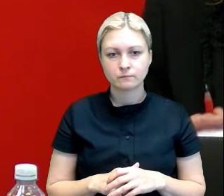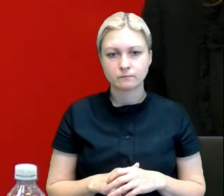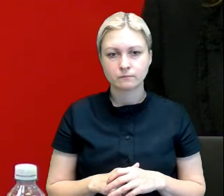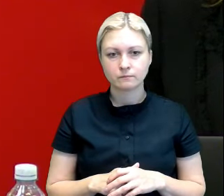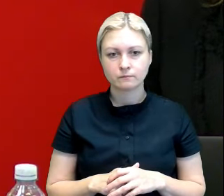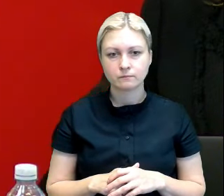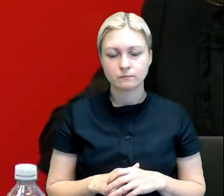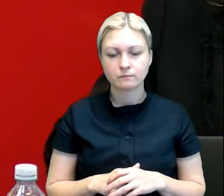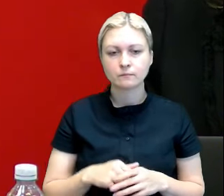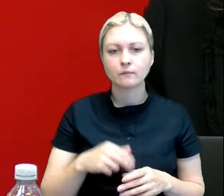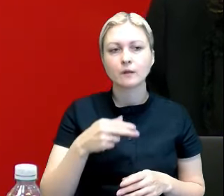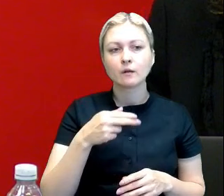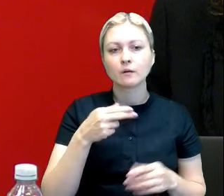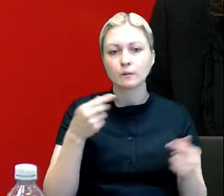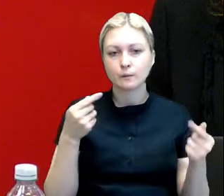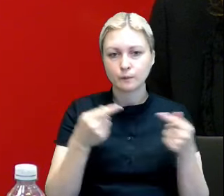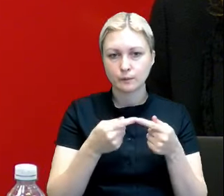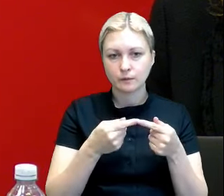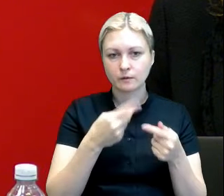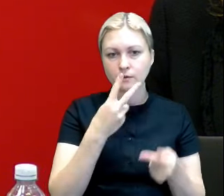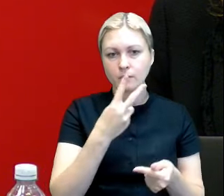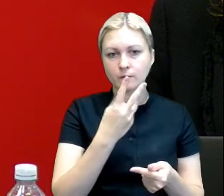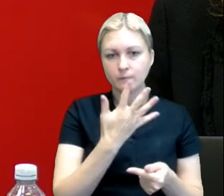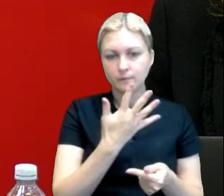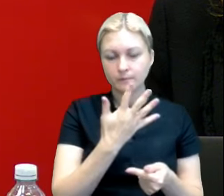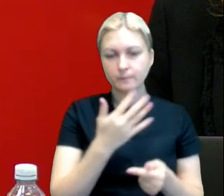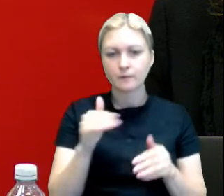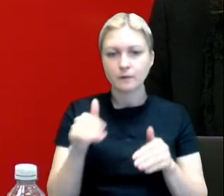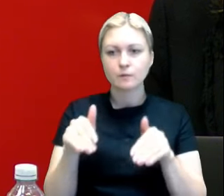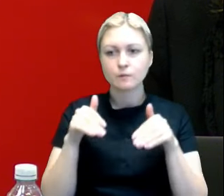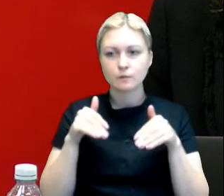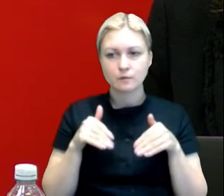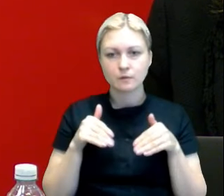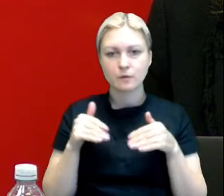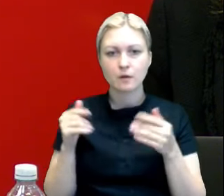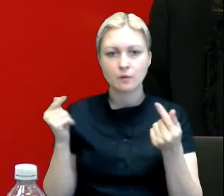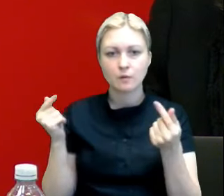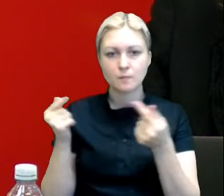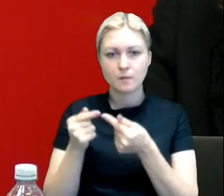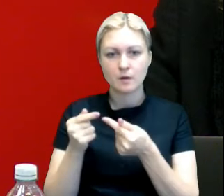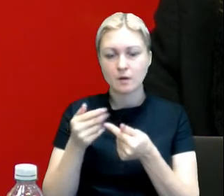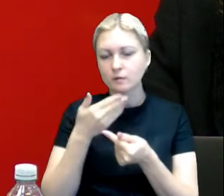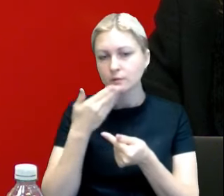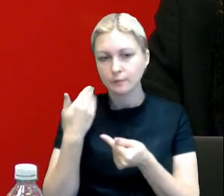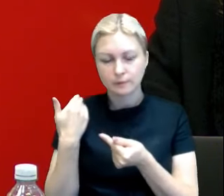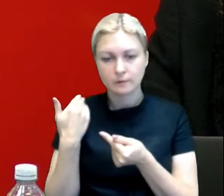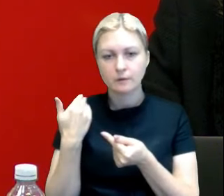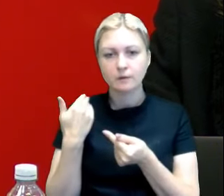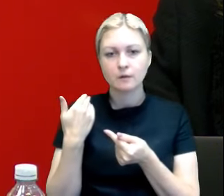už 25 a susilaikiusi ir prieš nėra pagal sistemą a